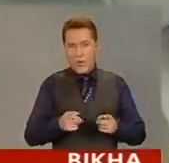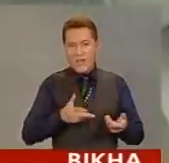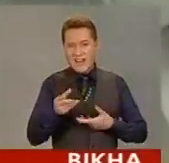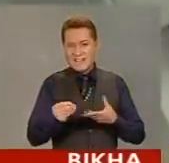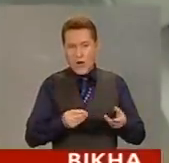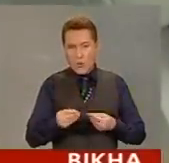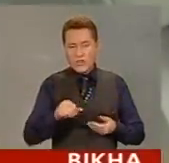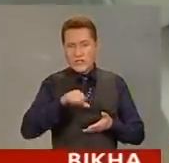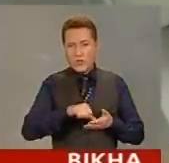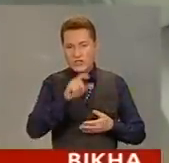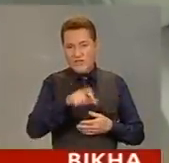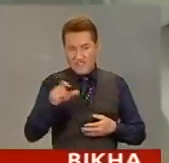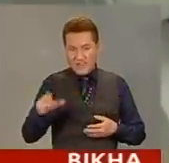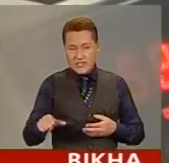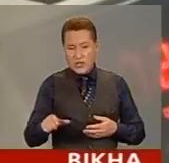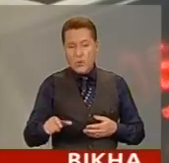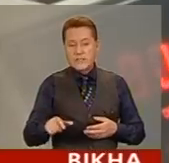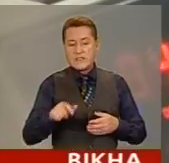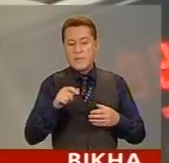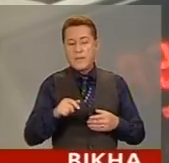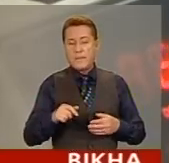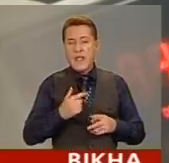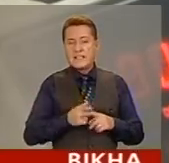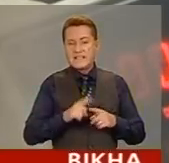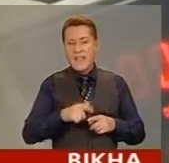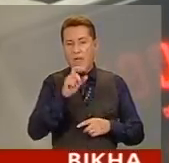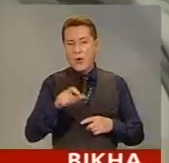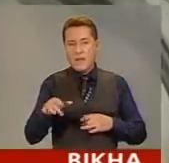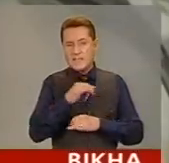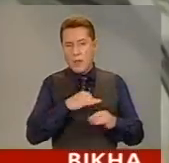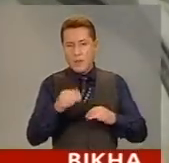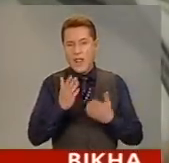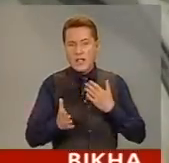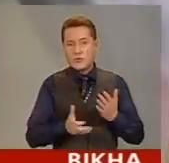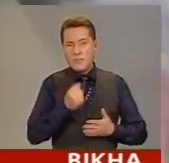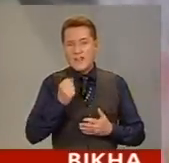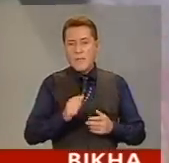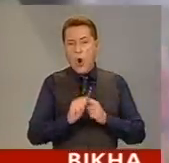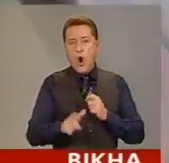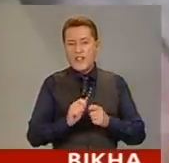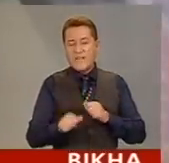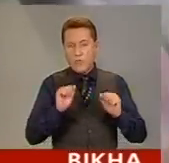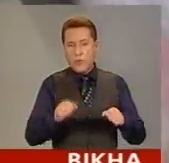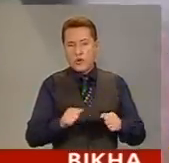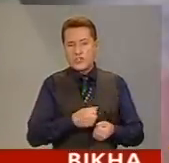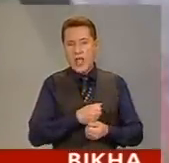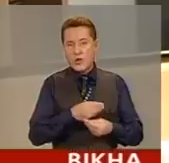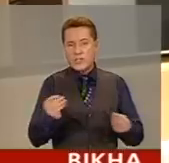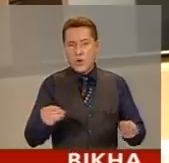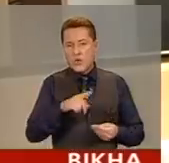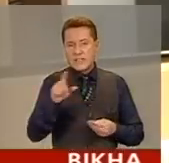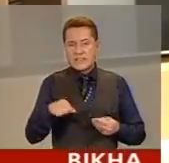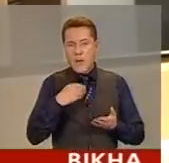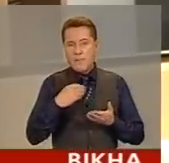осіб. Відповідний проект постанови вже винесли на громадське обговорення. Якщо його підтримають, готівкою можна буде розраховуватися лише за